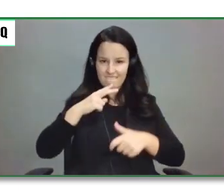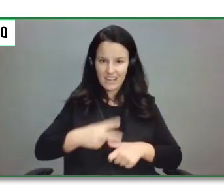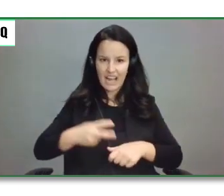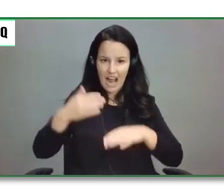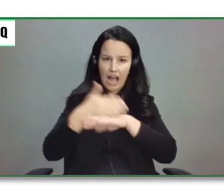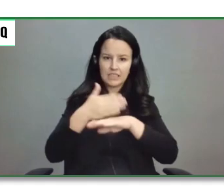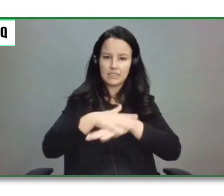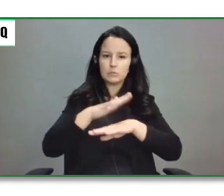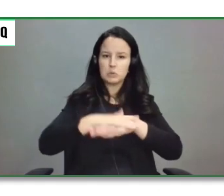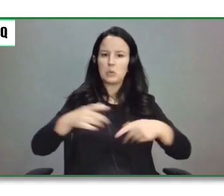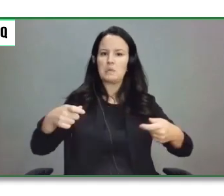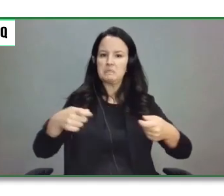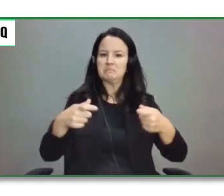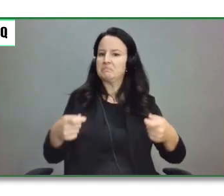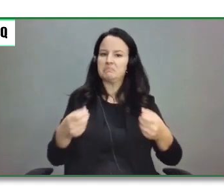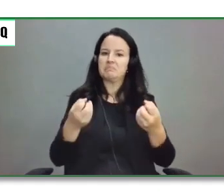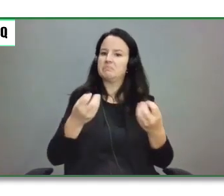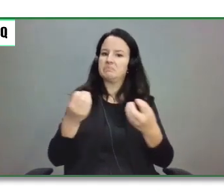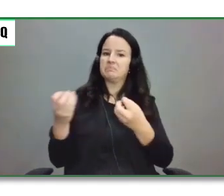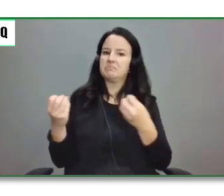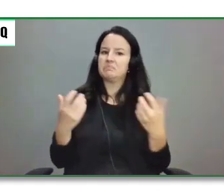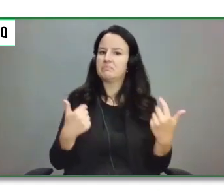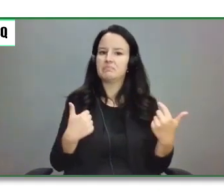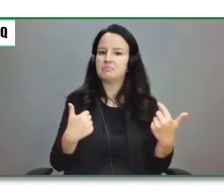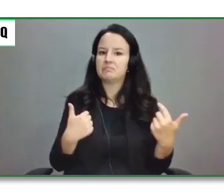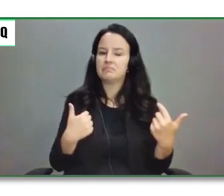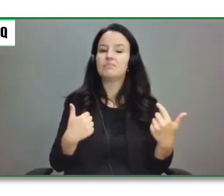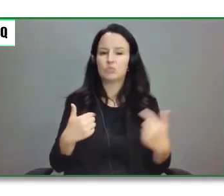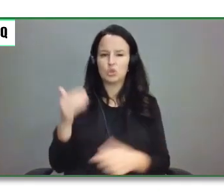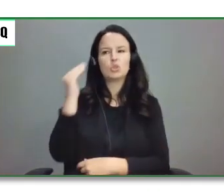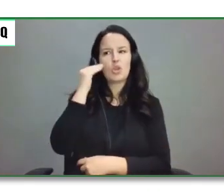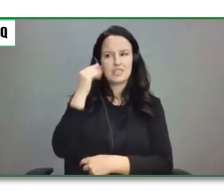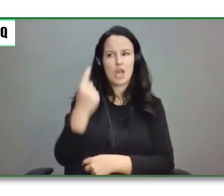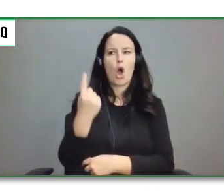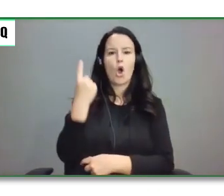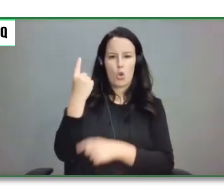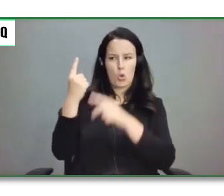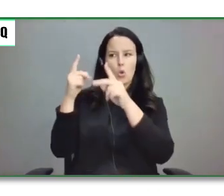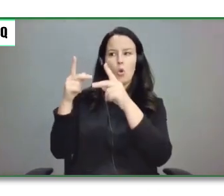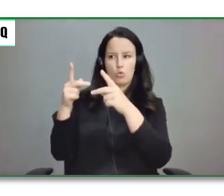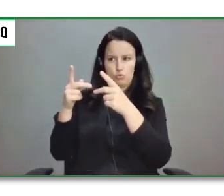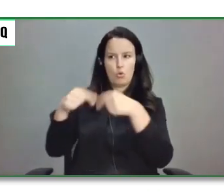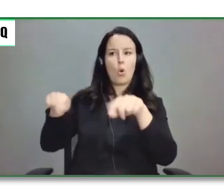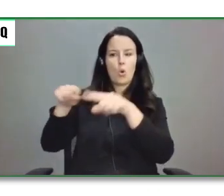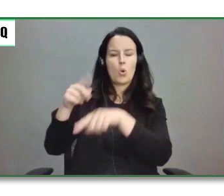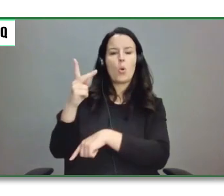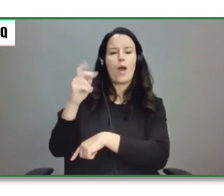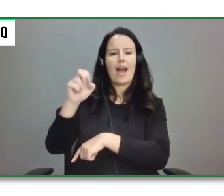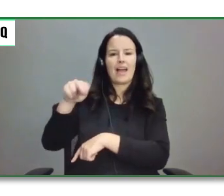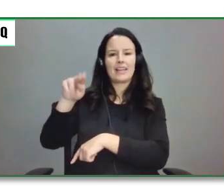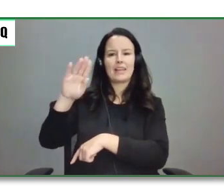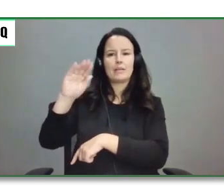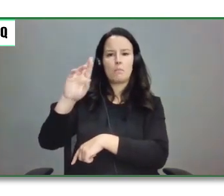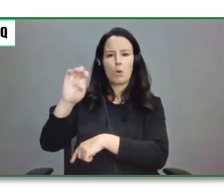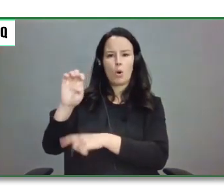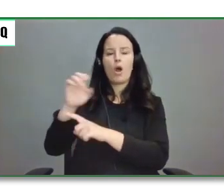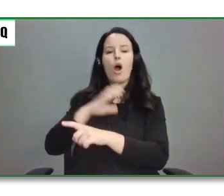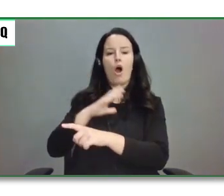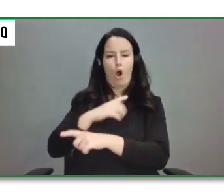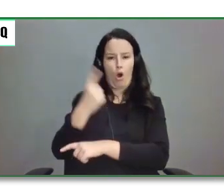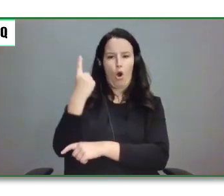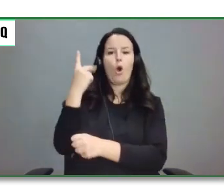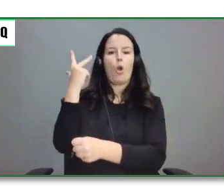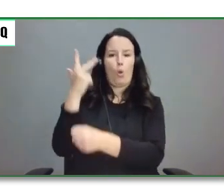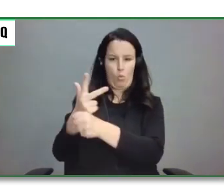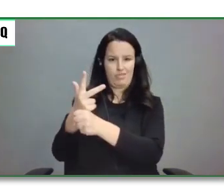fauteuils roulants. Je sais qu'il y a un endroit à Canmore qui s'appelle le Canmore Rotary House. Il